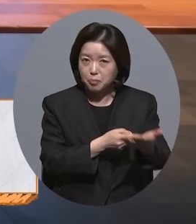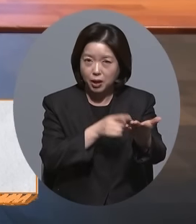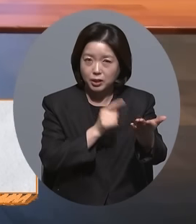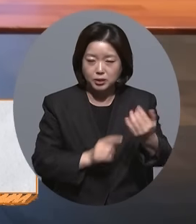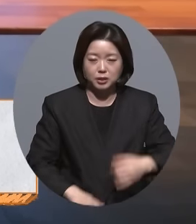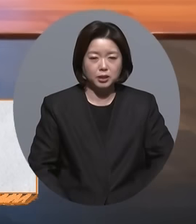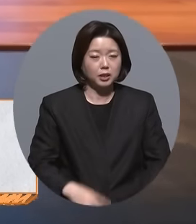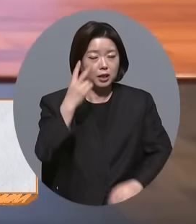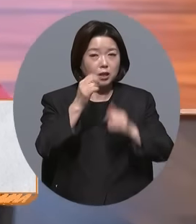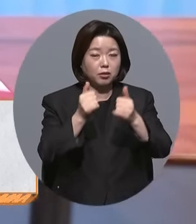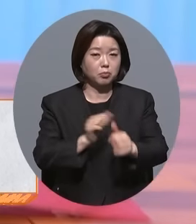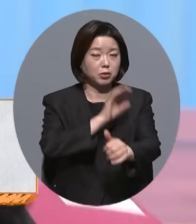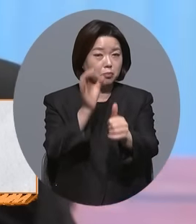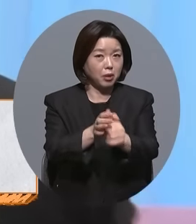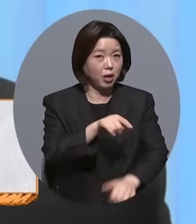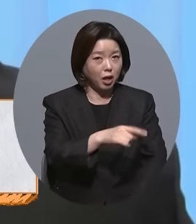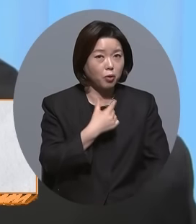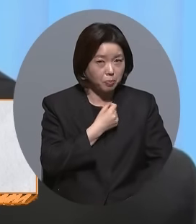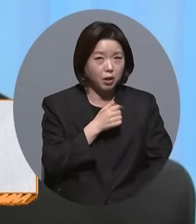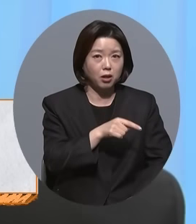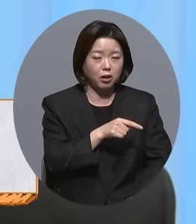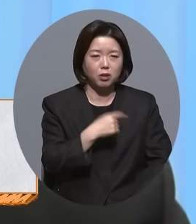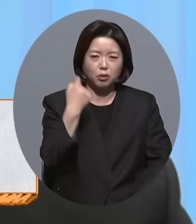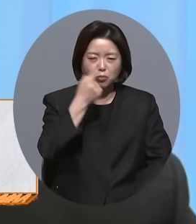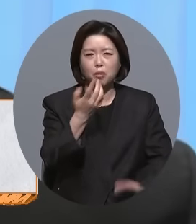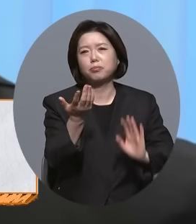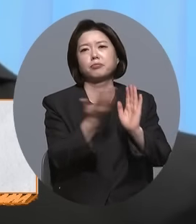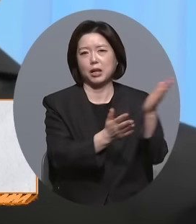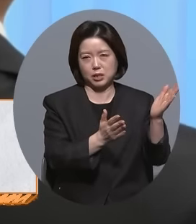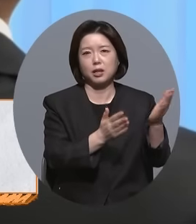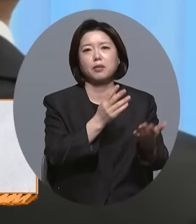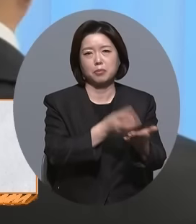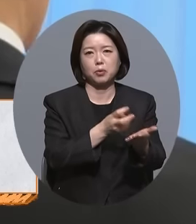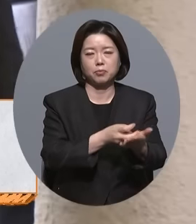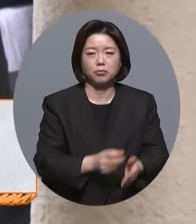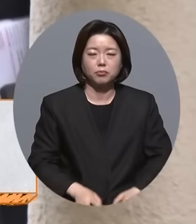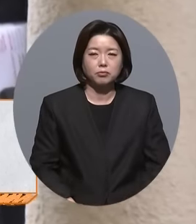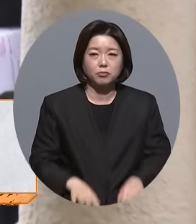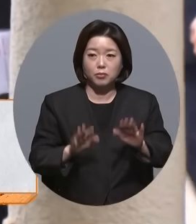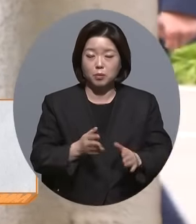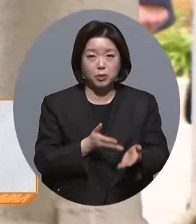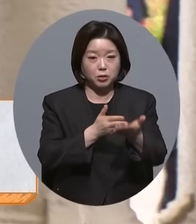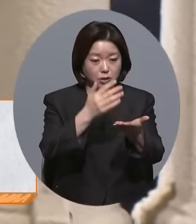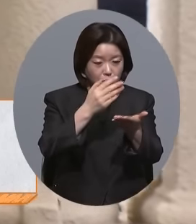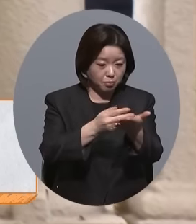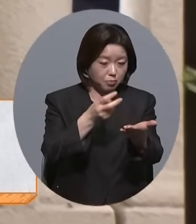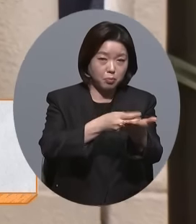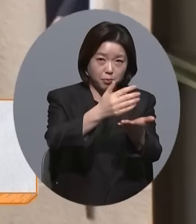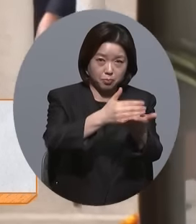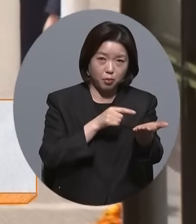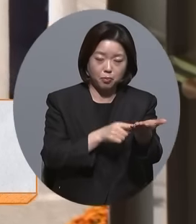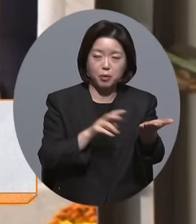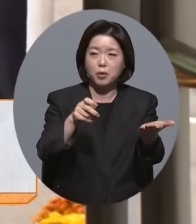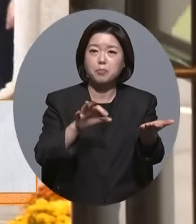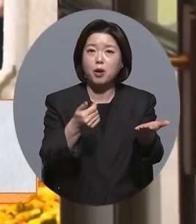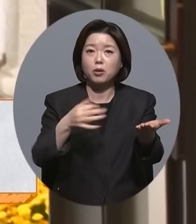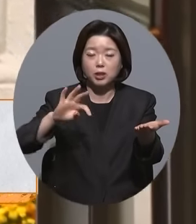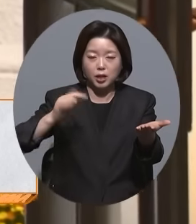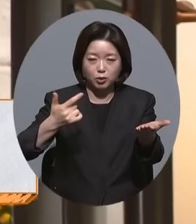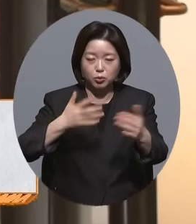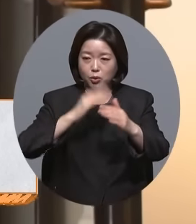특검을 임명하겠다고 하니까 사실은 이게 논리적으로 말이 안 되는 법안이죠. 그리고 이번에 제출한 법안 보면 명태균 씨 공천